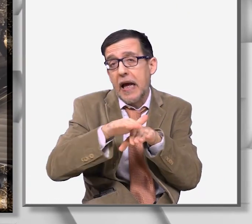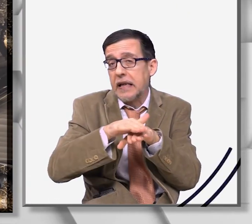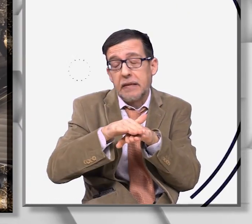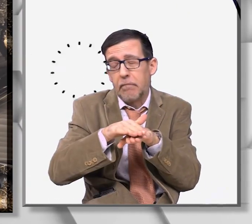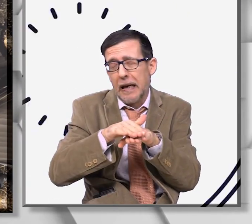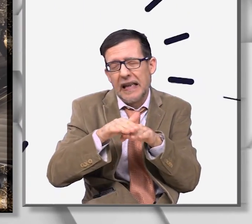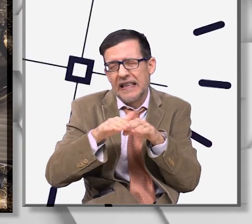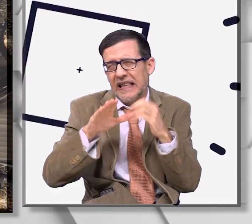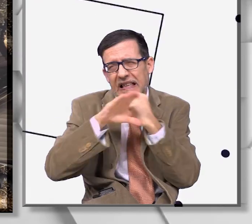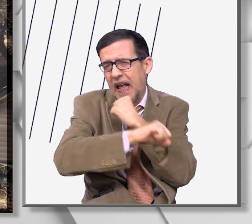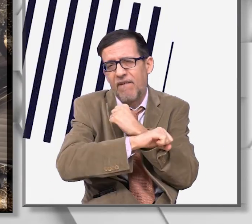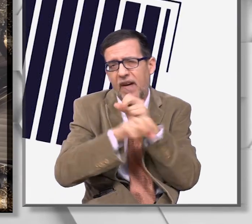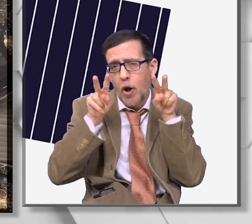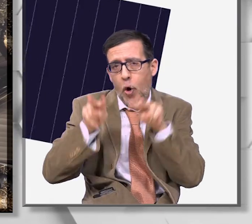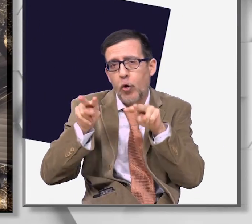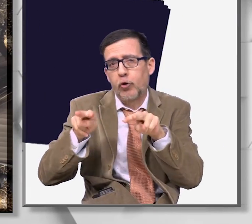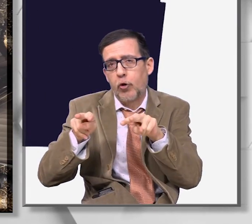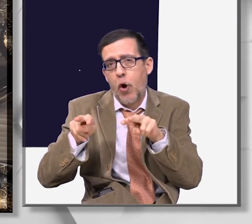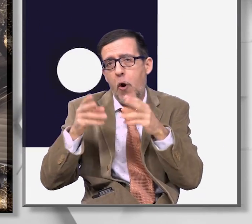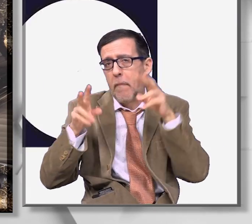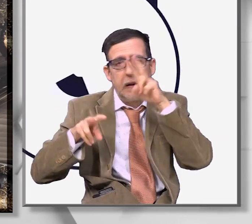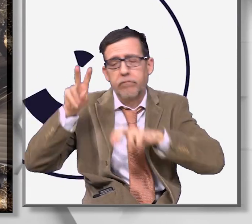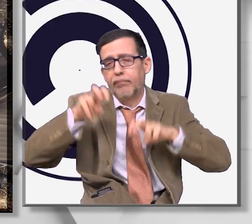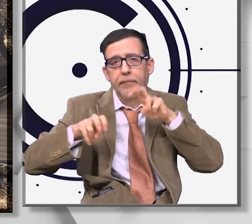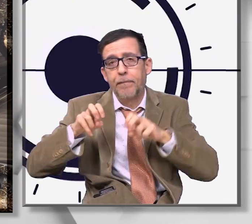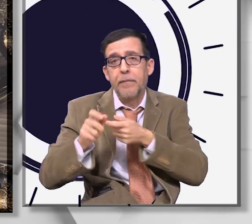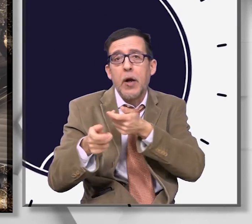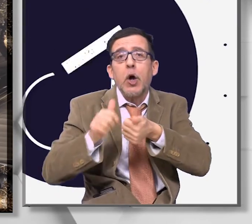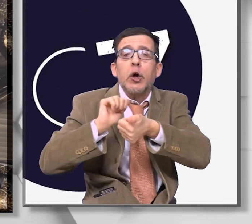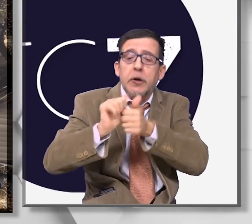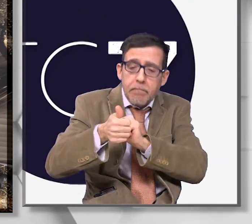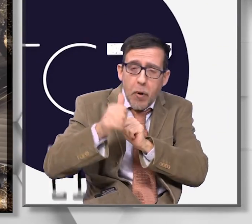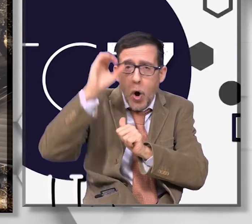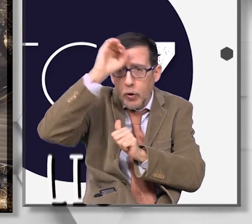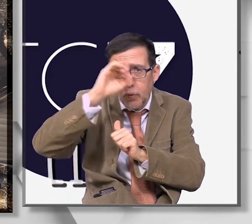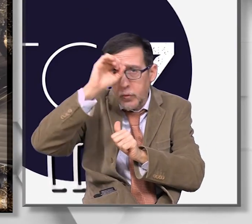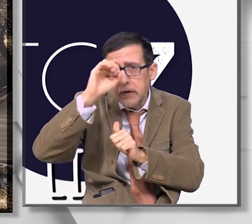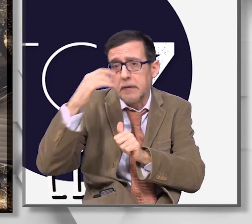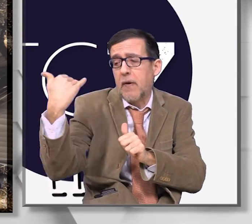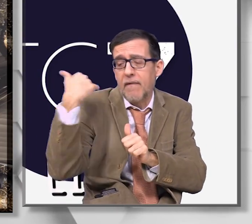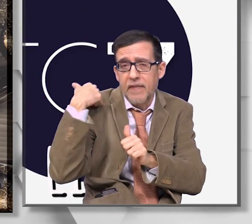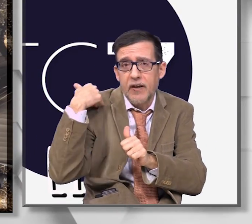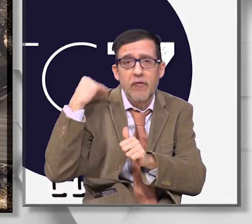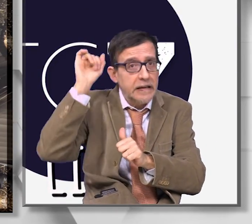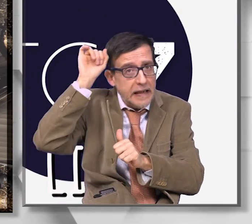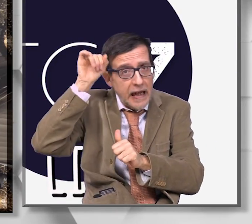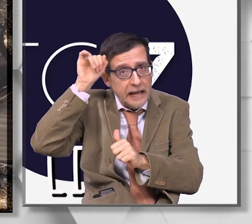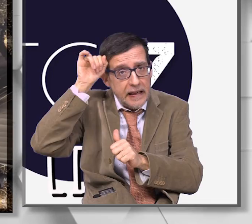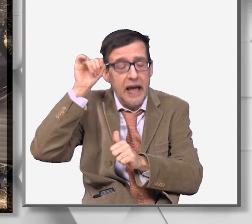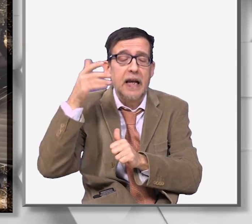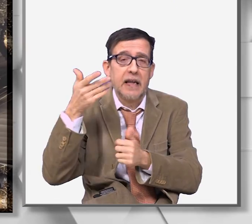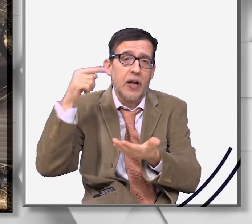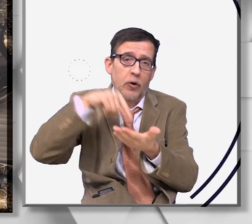severi controlli ancora asporti turismo binomio vincente per far partire la sardegna a questo è l'obiettivo